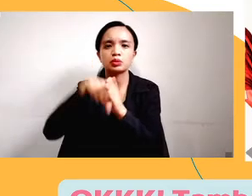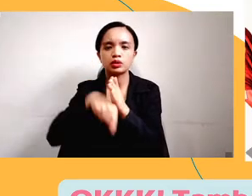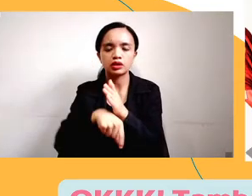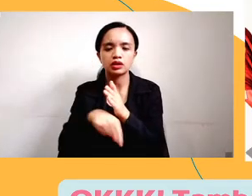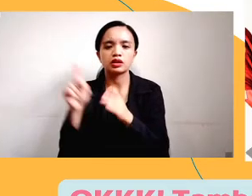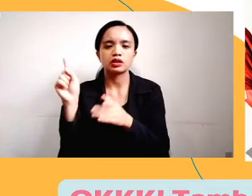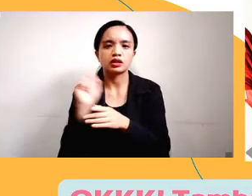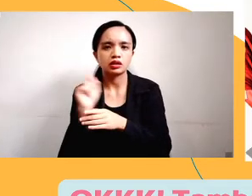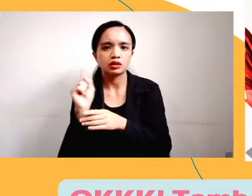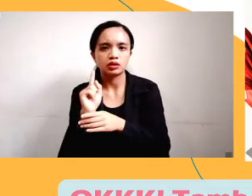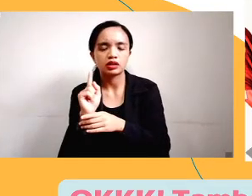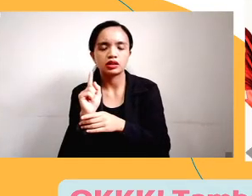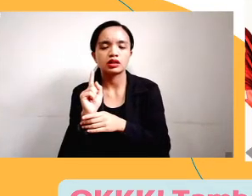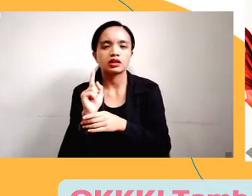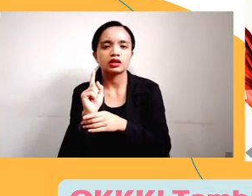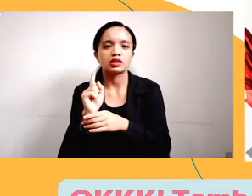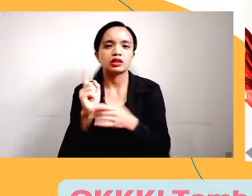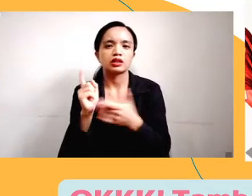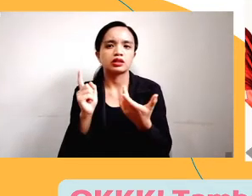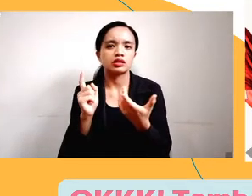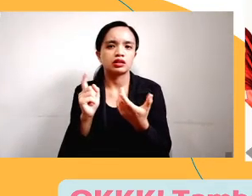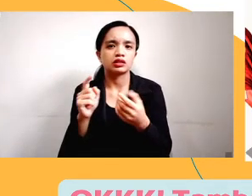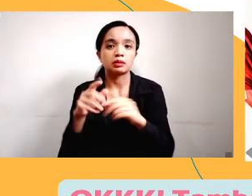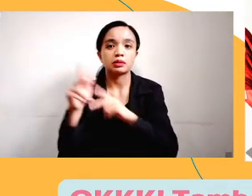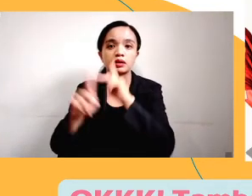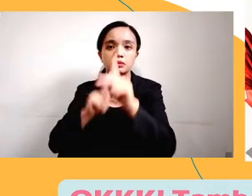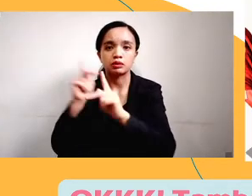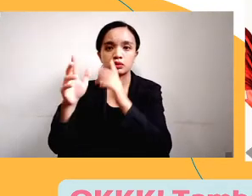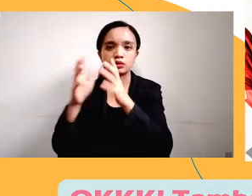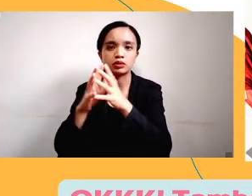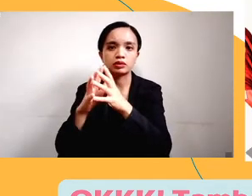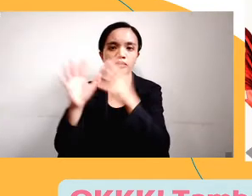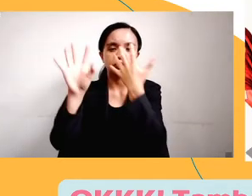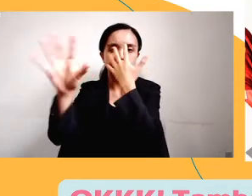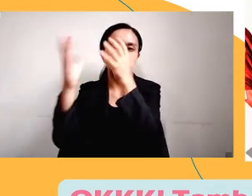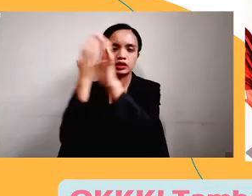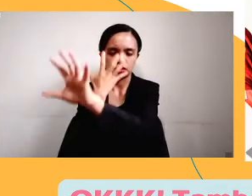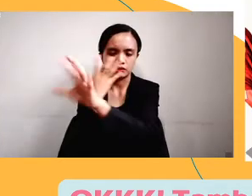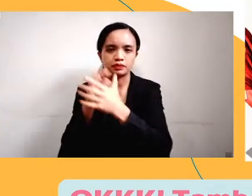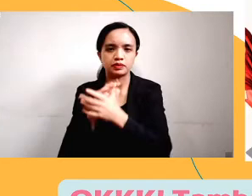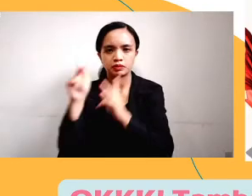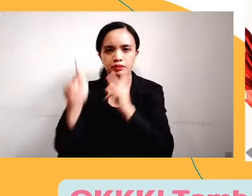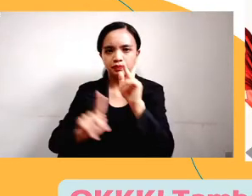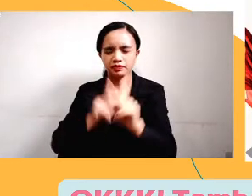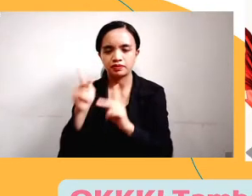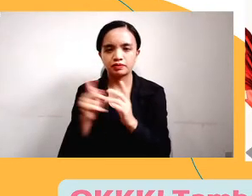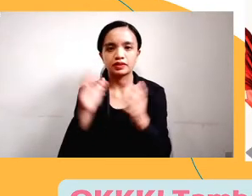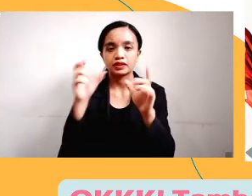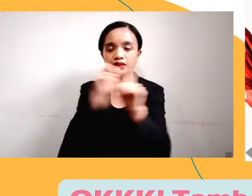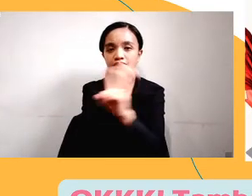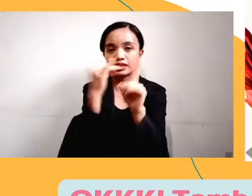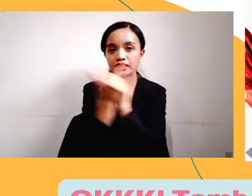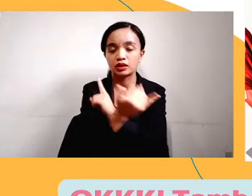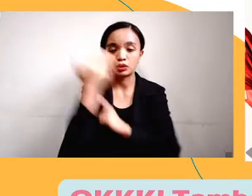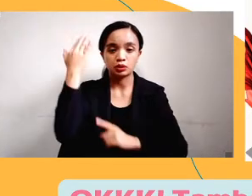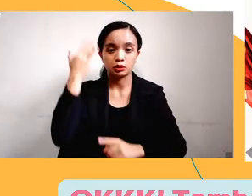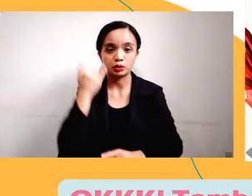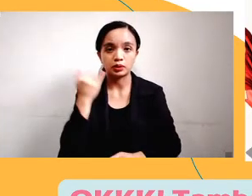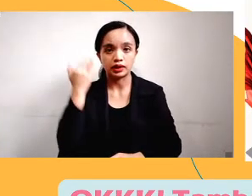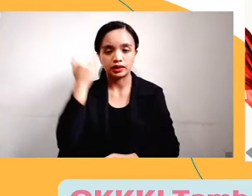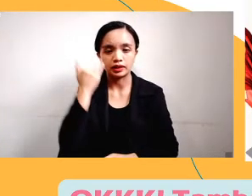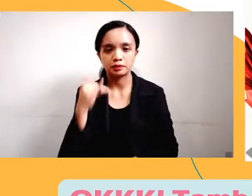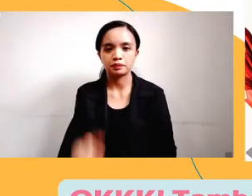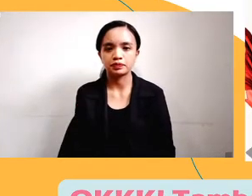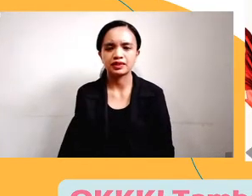pag-intindi sa mga danas ng kapwa at ng lipunan. Hindi dahil